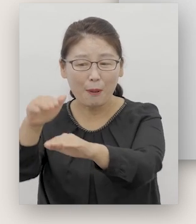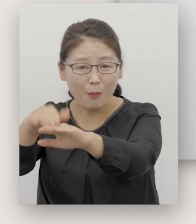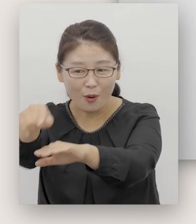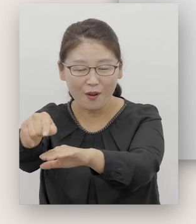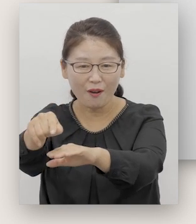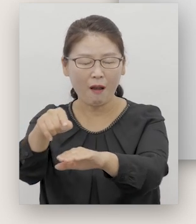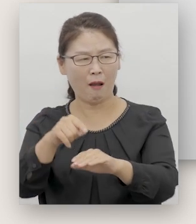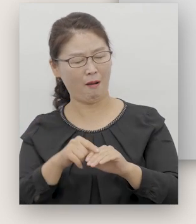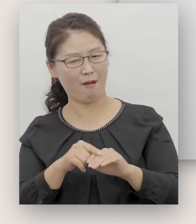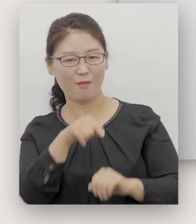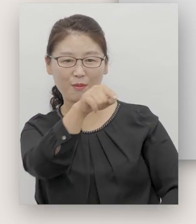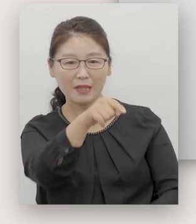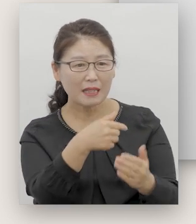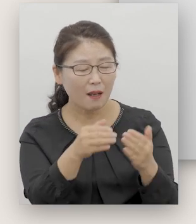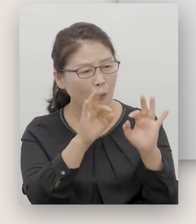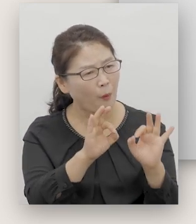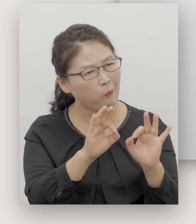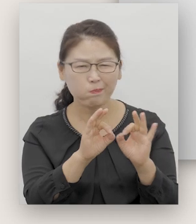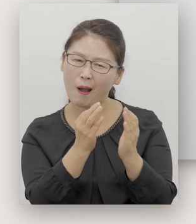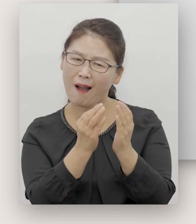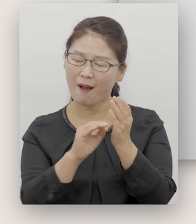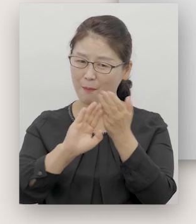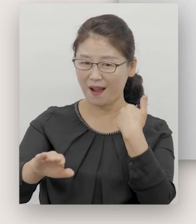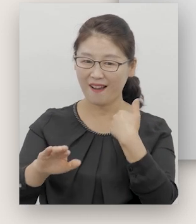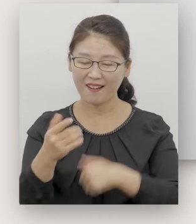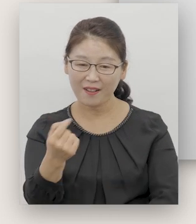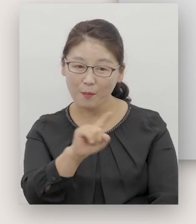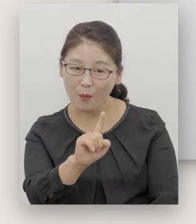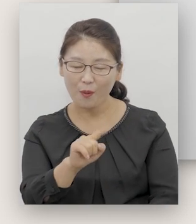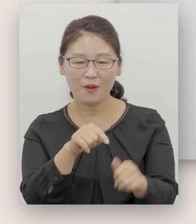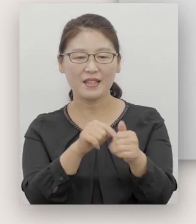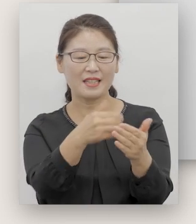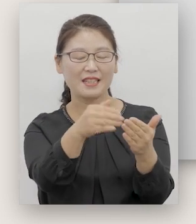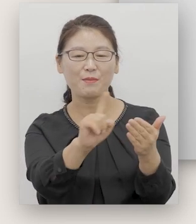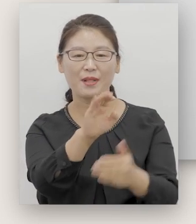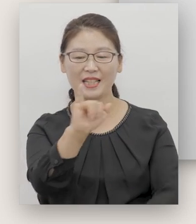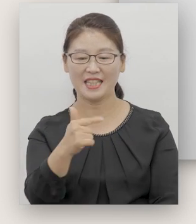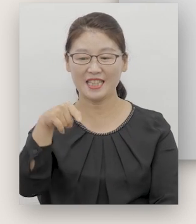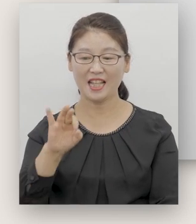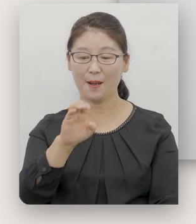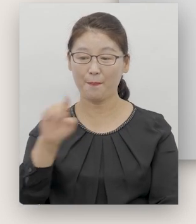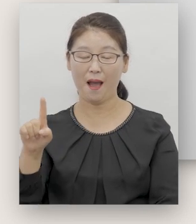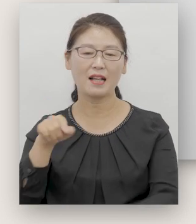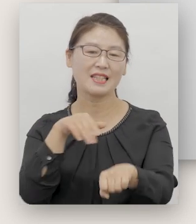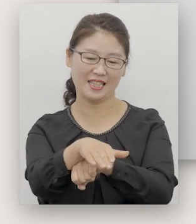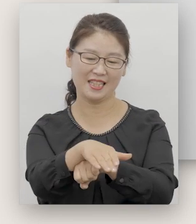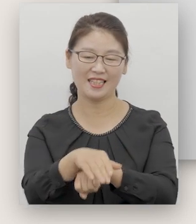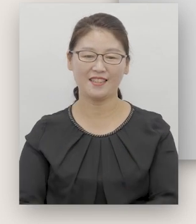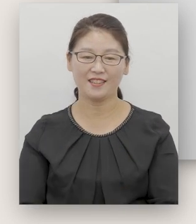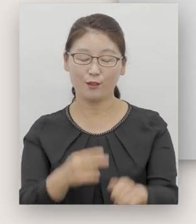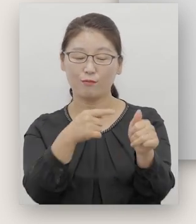있었던 인상파의 그림을 어떤 연상시키기도 합니다. 듀샹은 이 교회에서